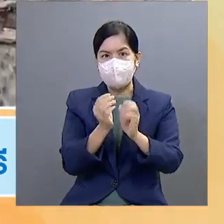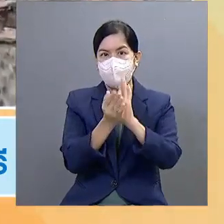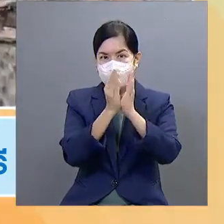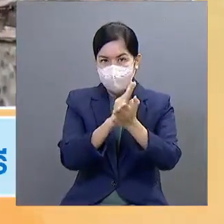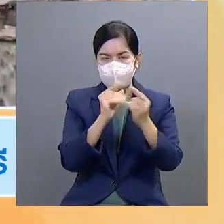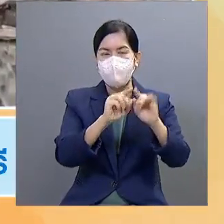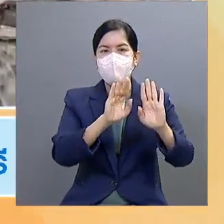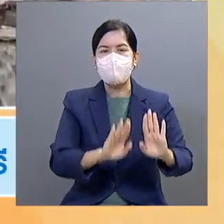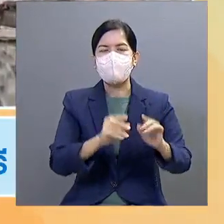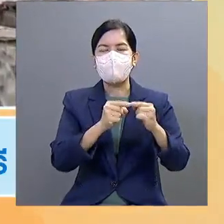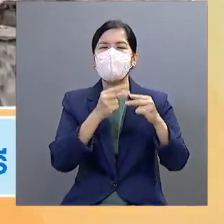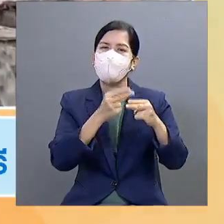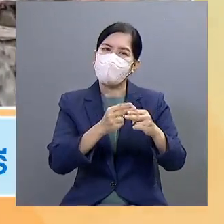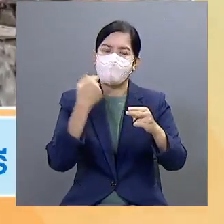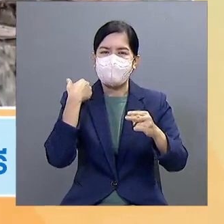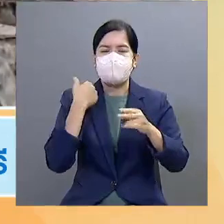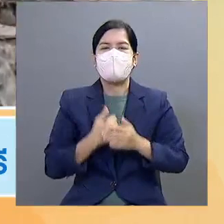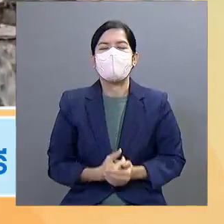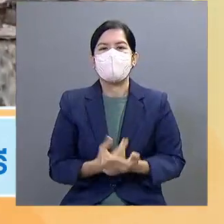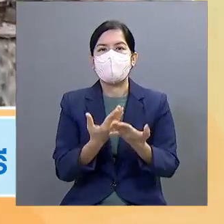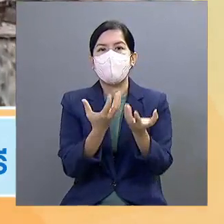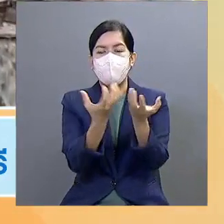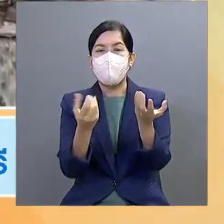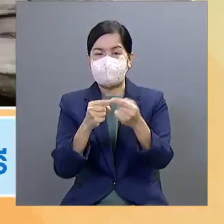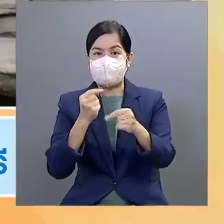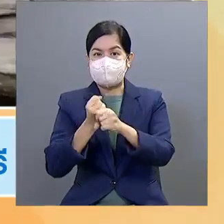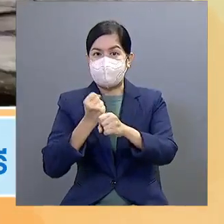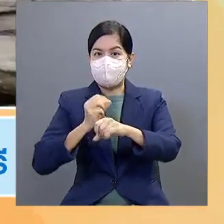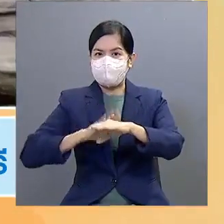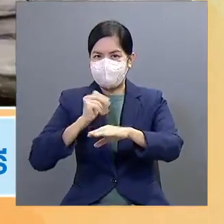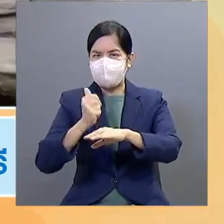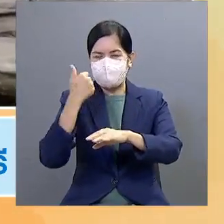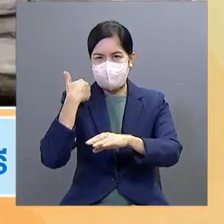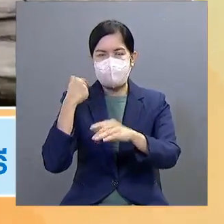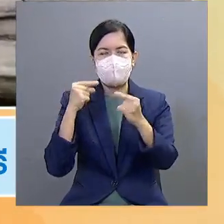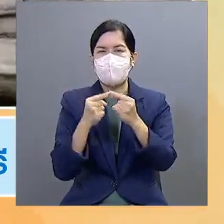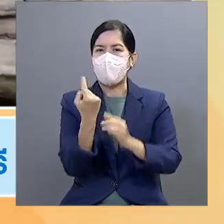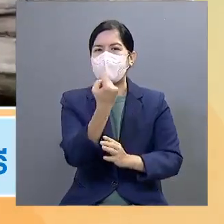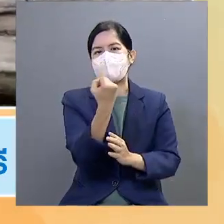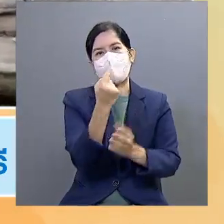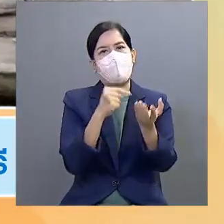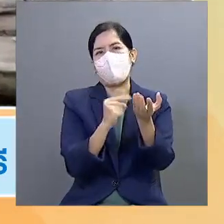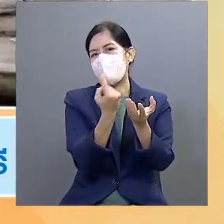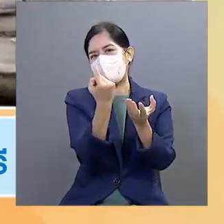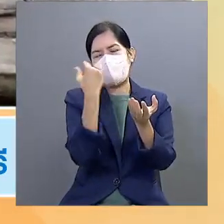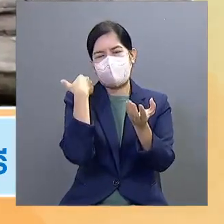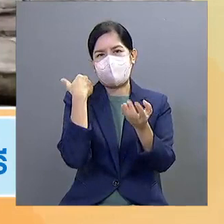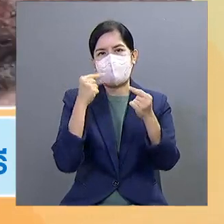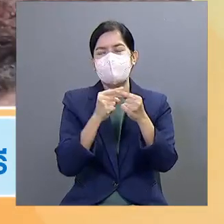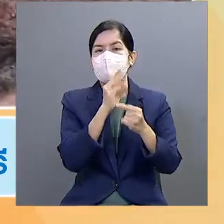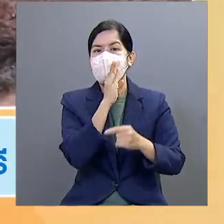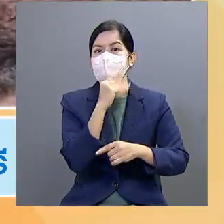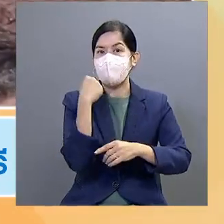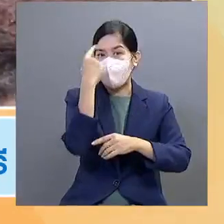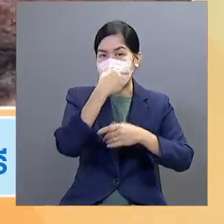และที่สำคัญนะคะก็ต้องบอกว่างานแฮนด์เมดแบบนี้เนี่ยถือว่ามี1ชิ้นในประเทศไทยด้วยไม่เหมือนกันนะคะใครสนใจก็อุดหนุนกันได ้หมากลานนี่